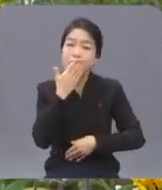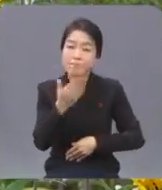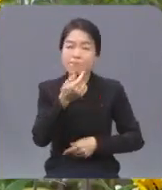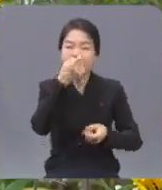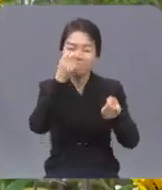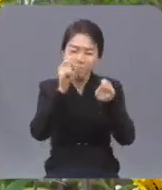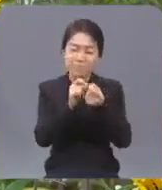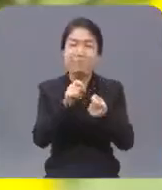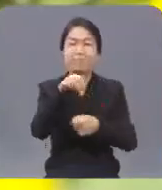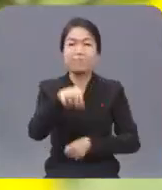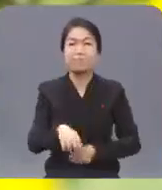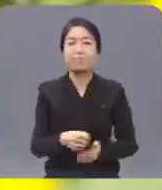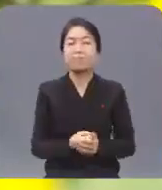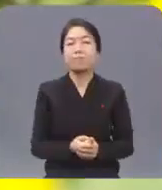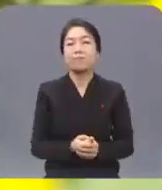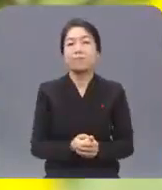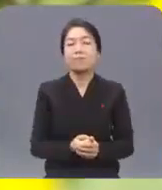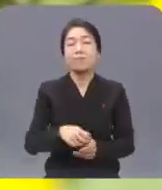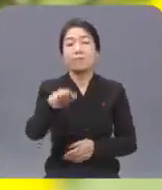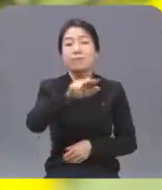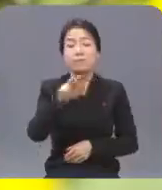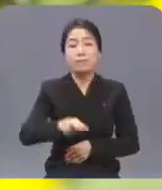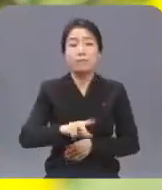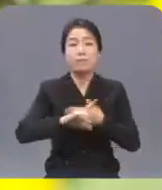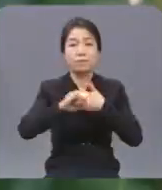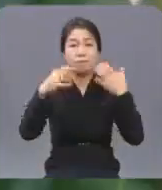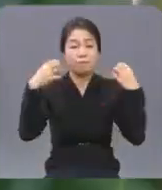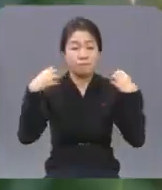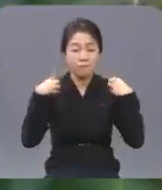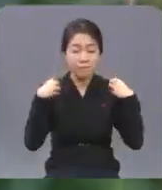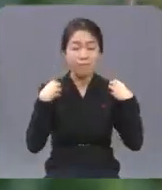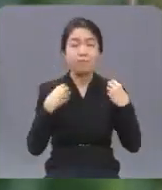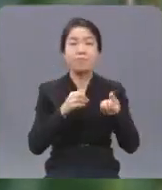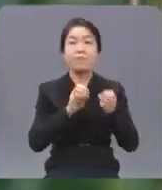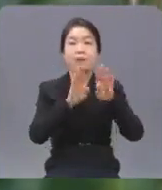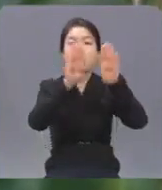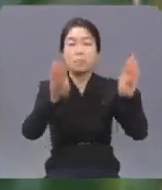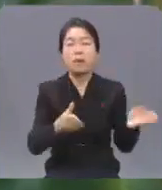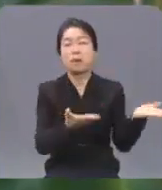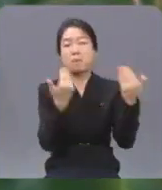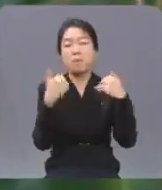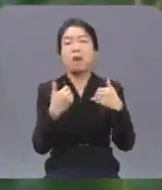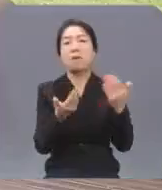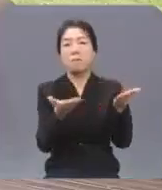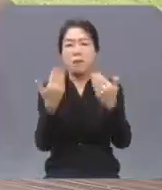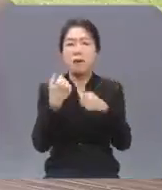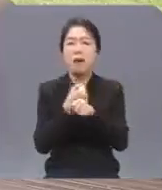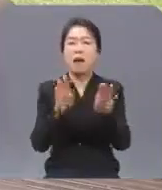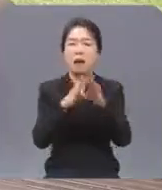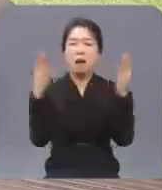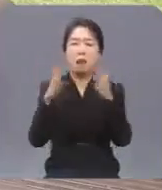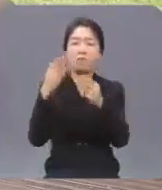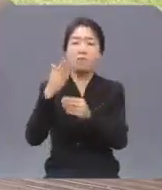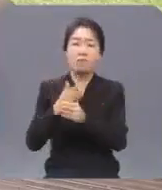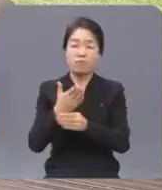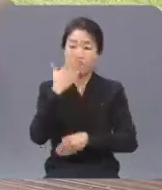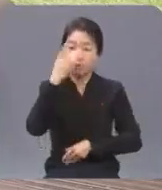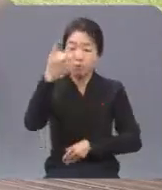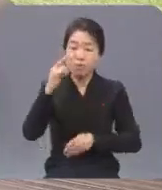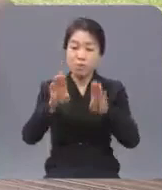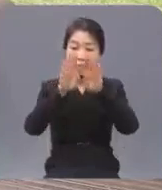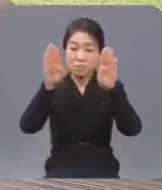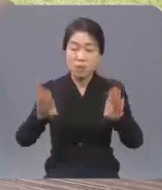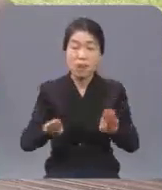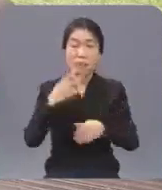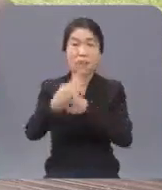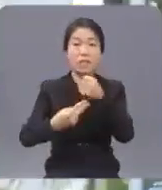친숙한 공간입니다. 전국의 자치단체들도 앞다투어 박람회를 개최하고 있습니다. 순천만 정원 박람회